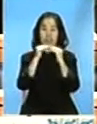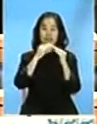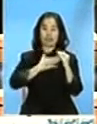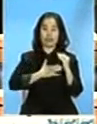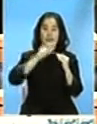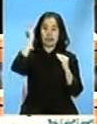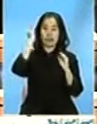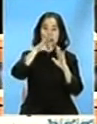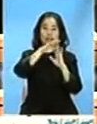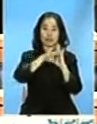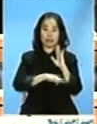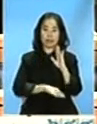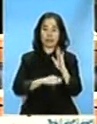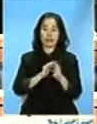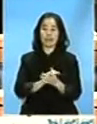าย